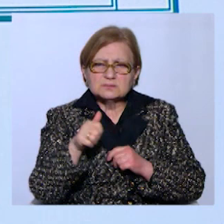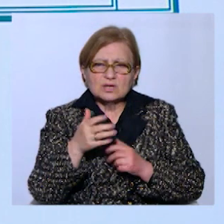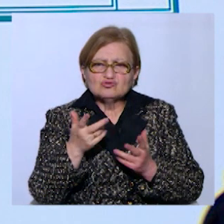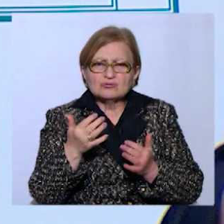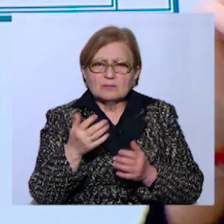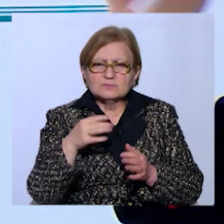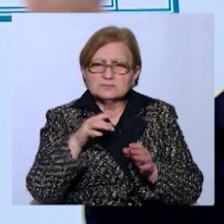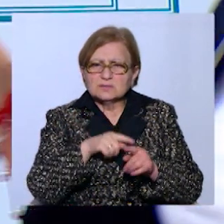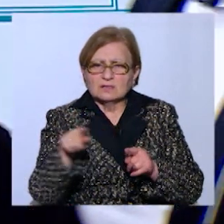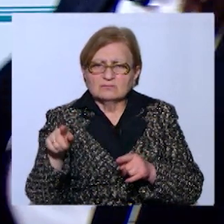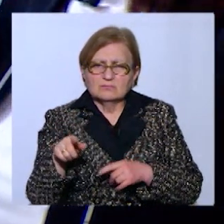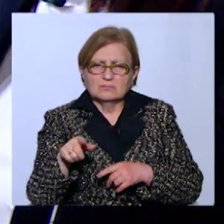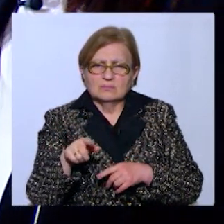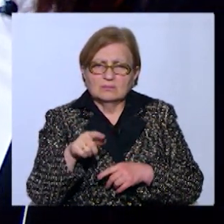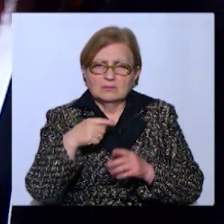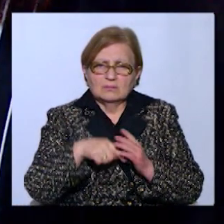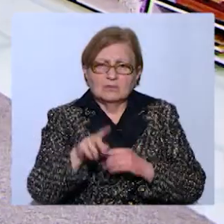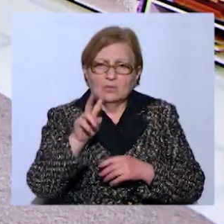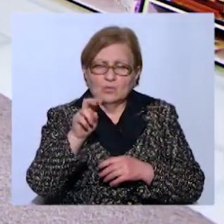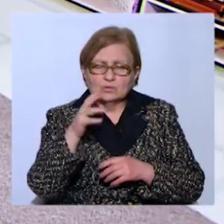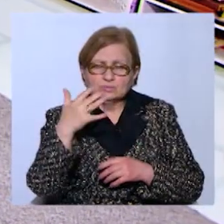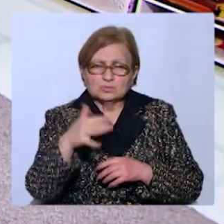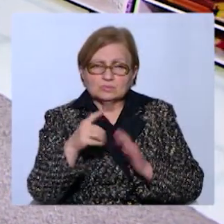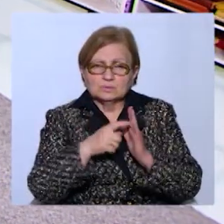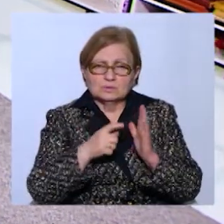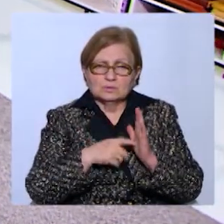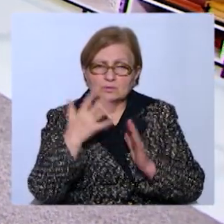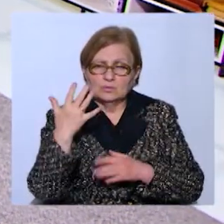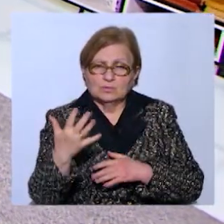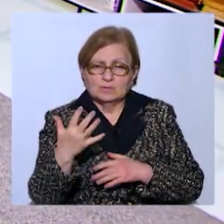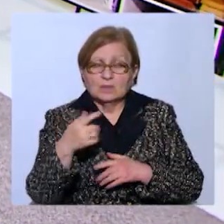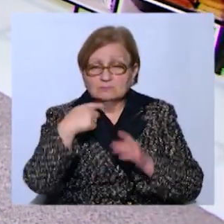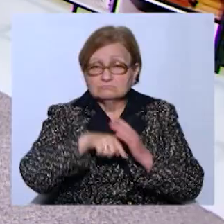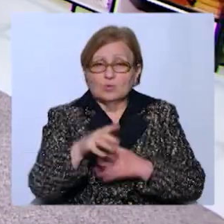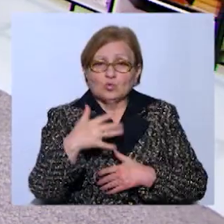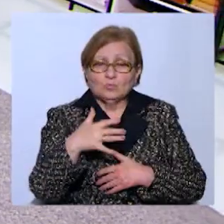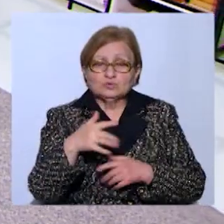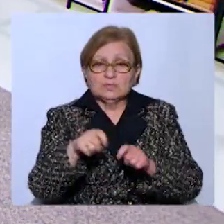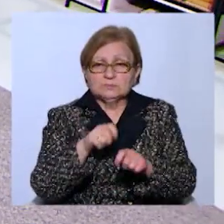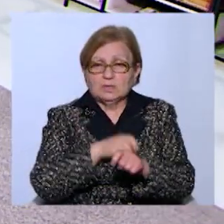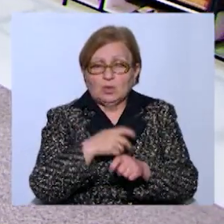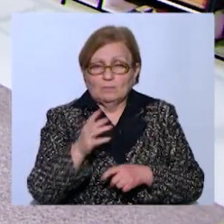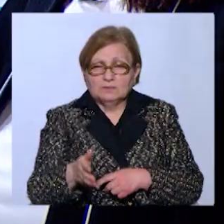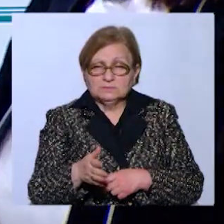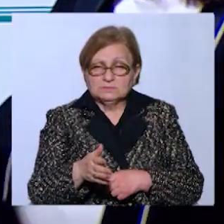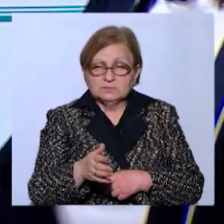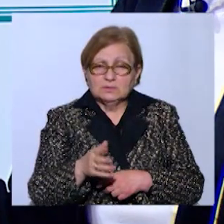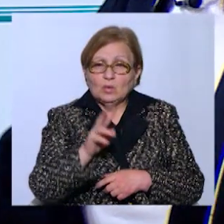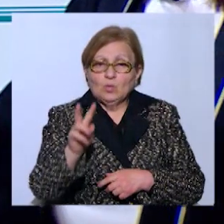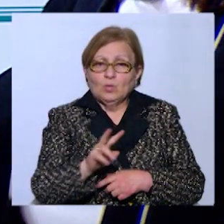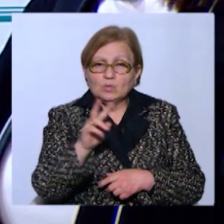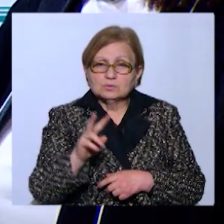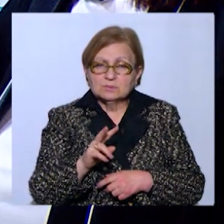კილომეტრს გაივლიდა? 250 გაყოფილი 5-დან, ესე იგი 50 კილომეტრს. 2 საათში